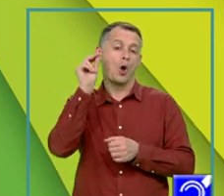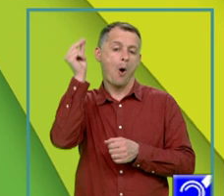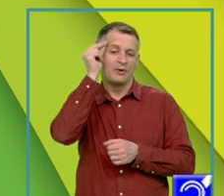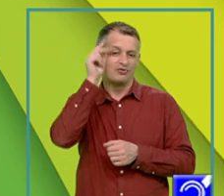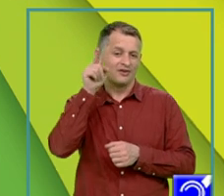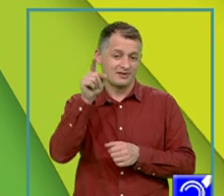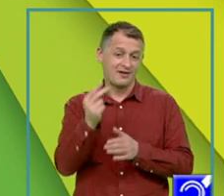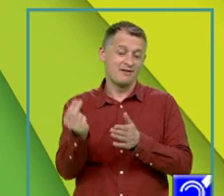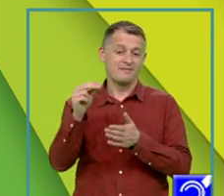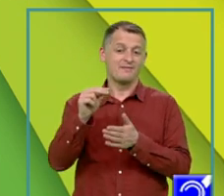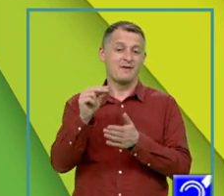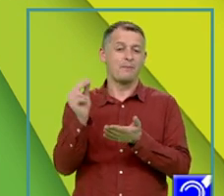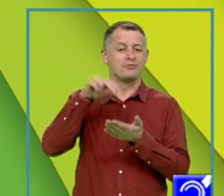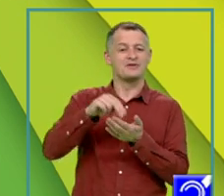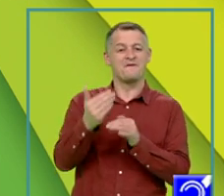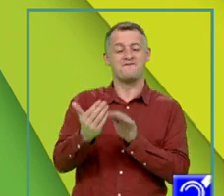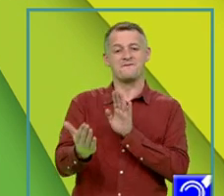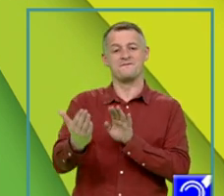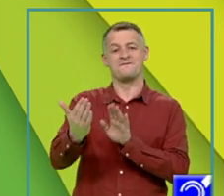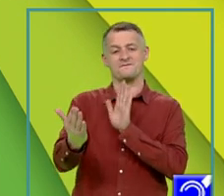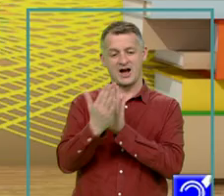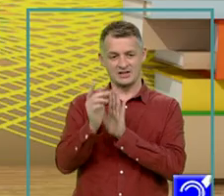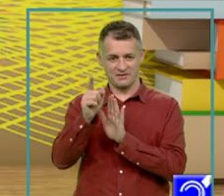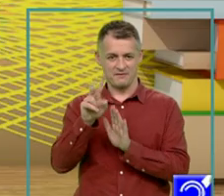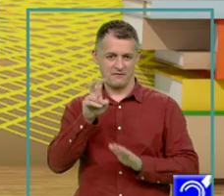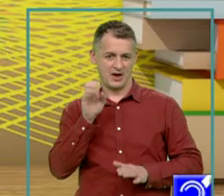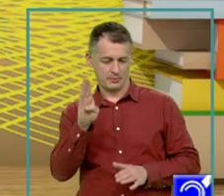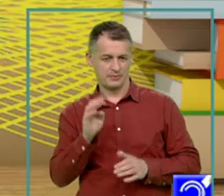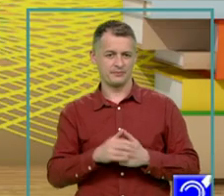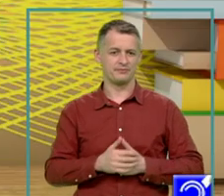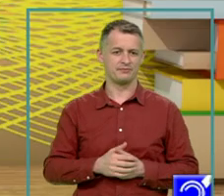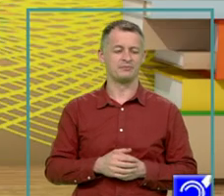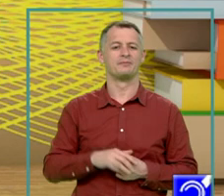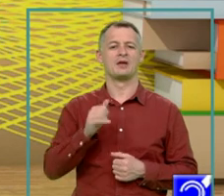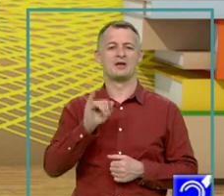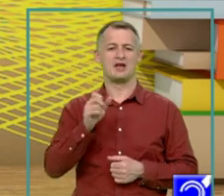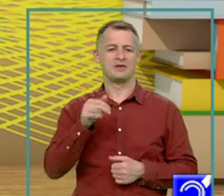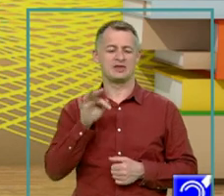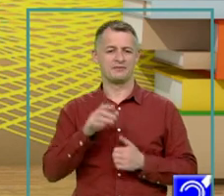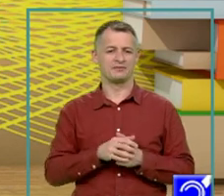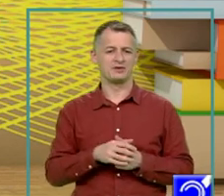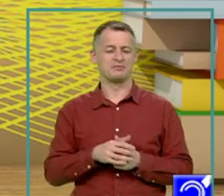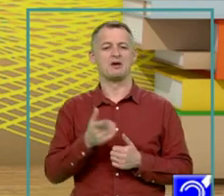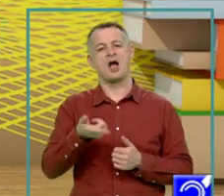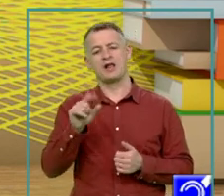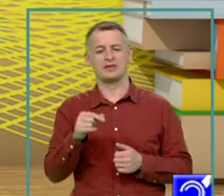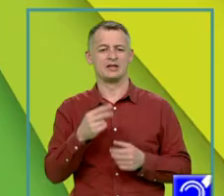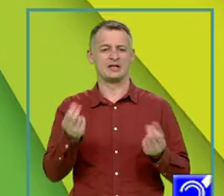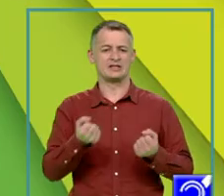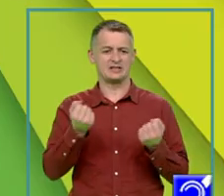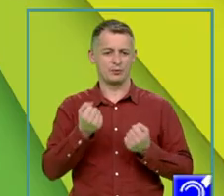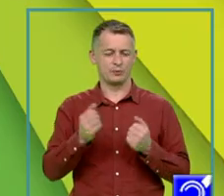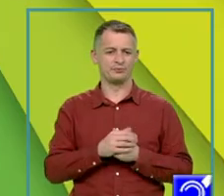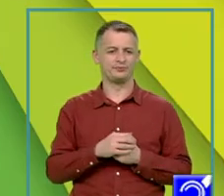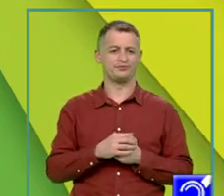verbului la infinitiv să vedem și perfectul un exemplu ai fi au umfla timp dacă te uiți grăbit și tu puțin